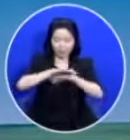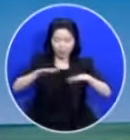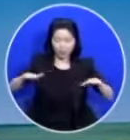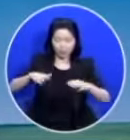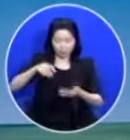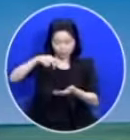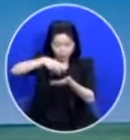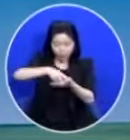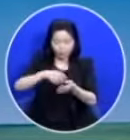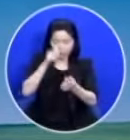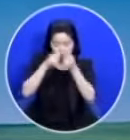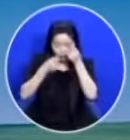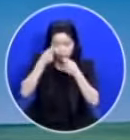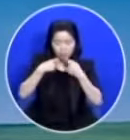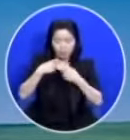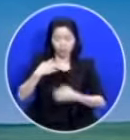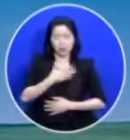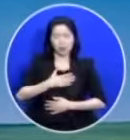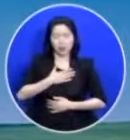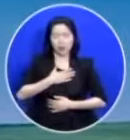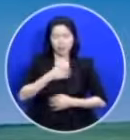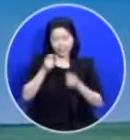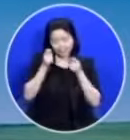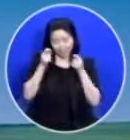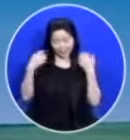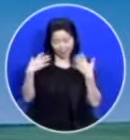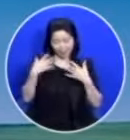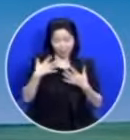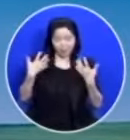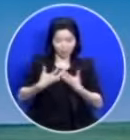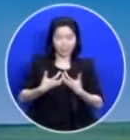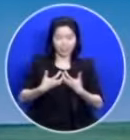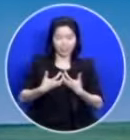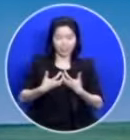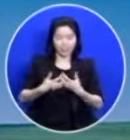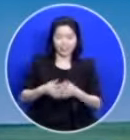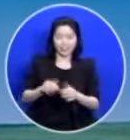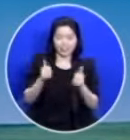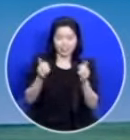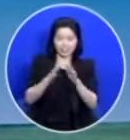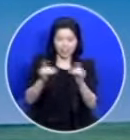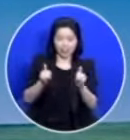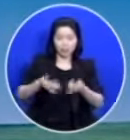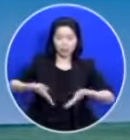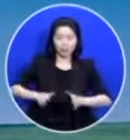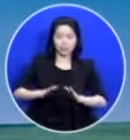찡해져 스포츠를 지나서 인간의 승리를 보는 그런 감동을